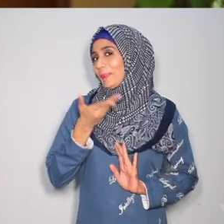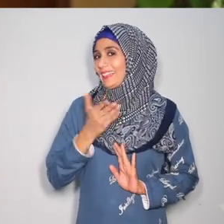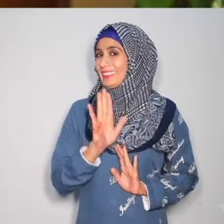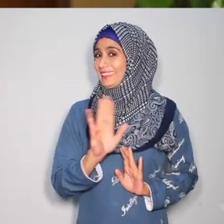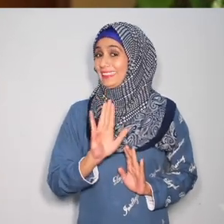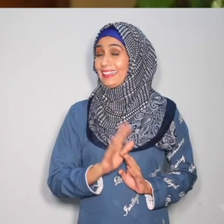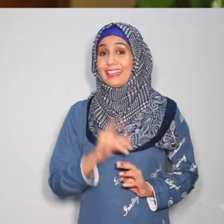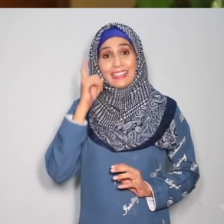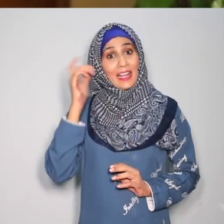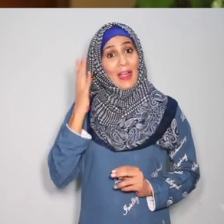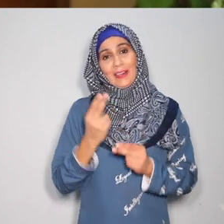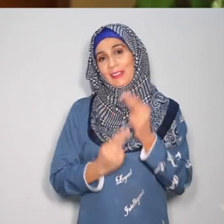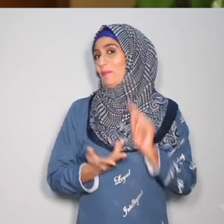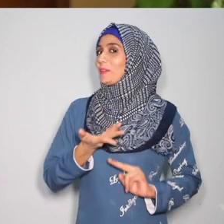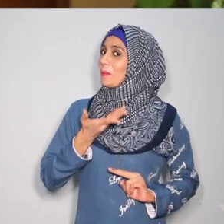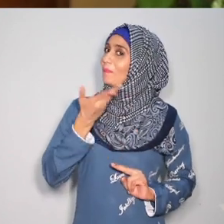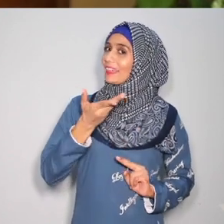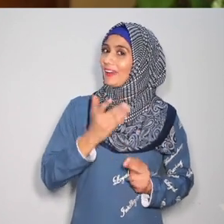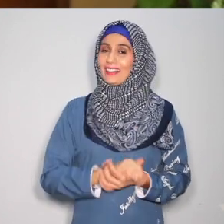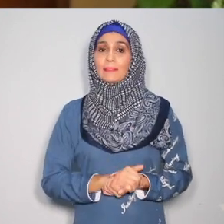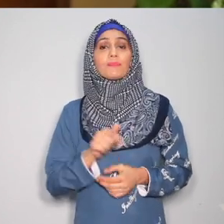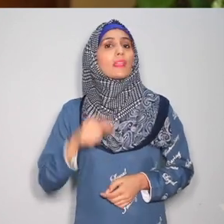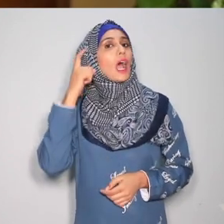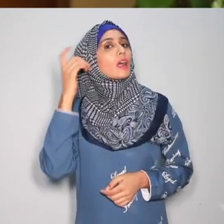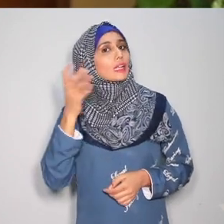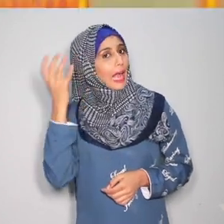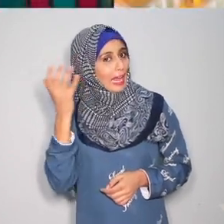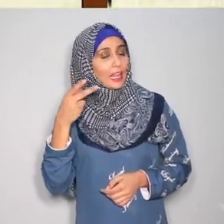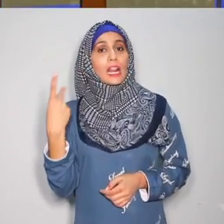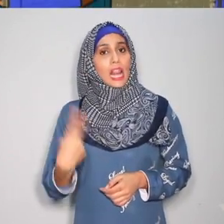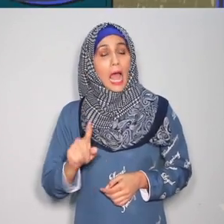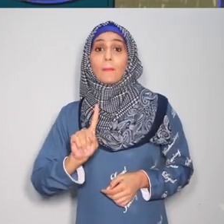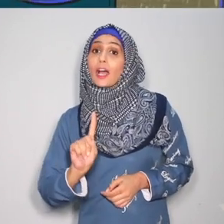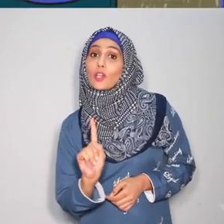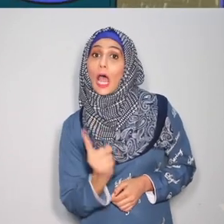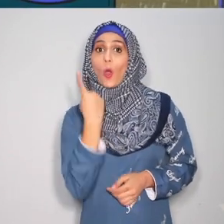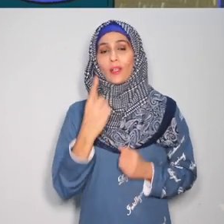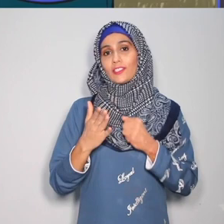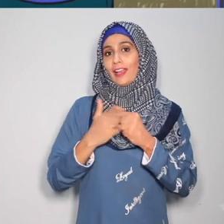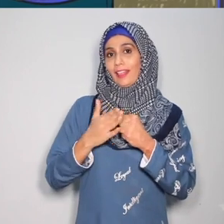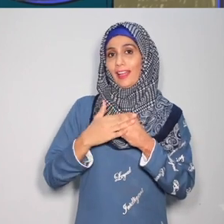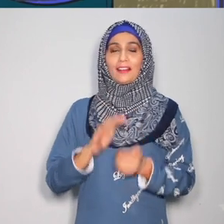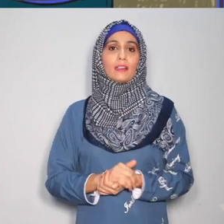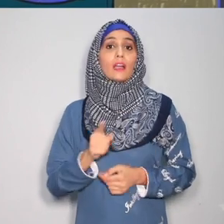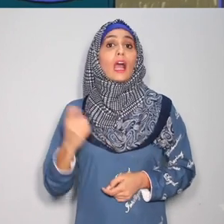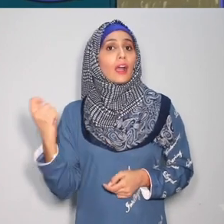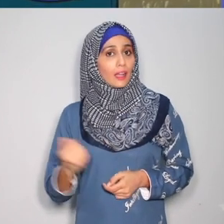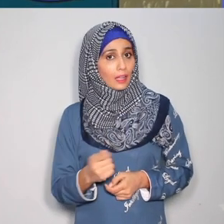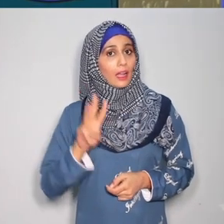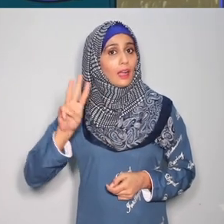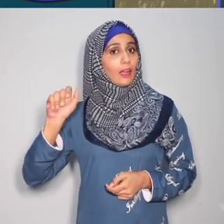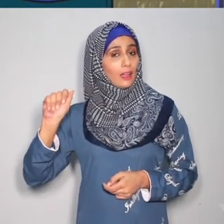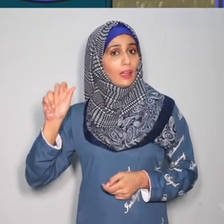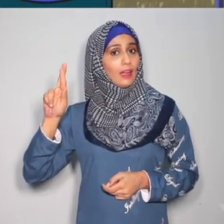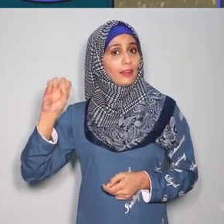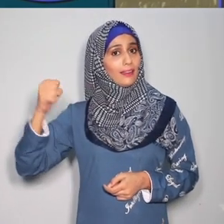ऐसे क्यों बताऊँ, कहानी ना सुनाओ। ये कहानी है अनोखी शादी और इसकी मुसन्निफा